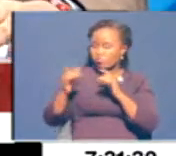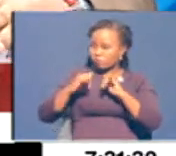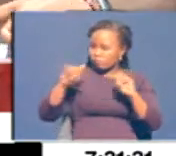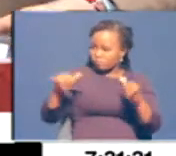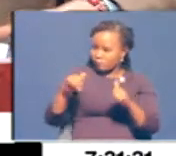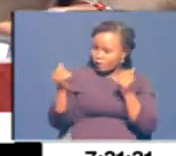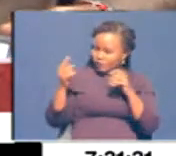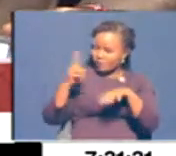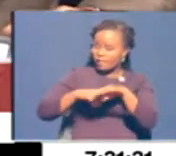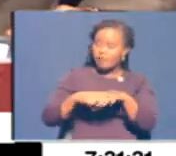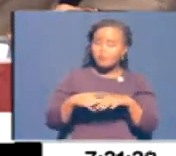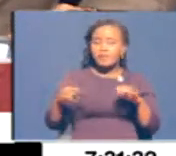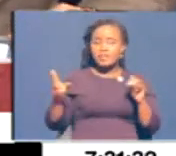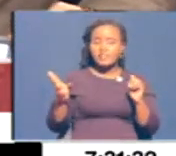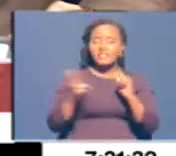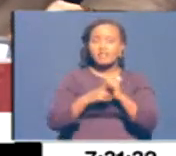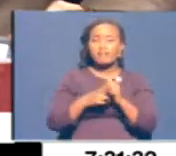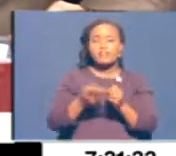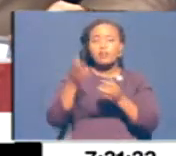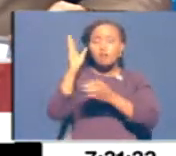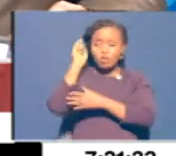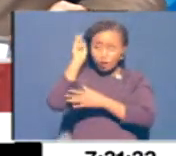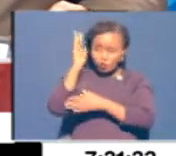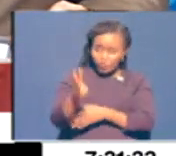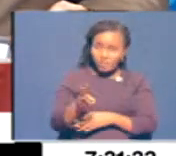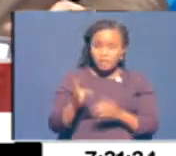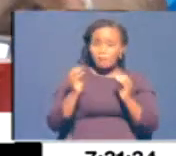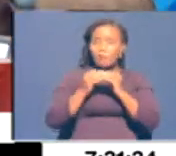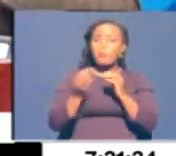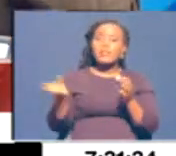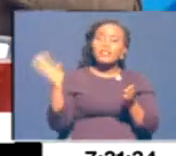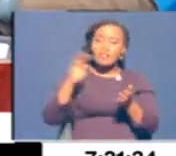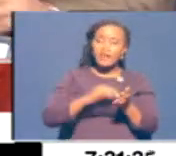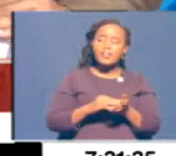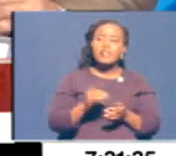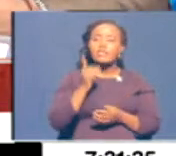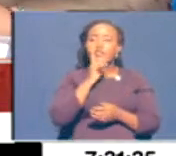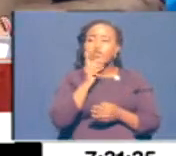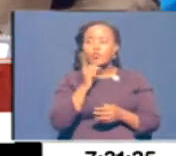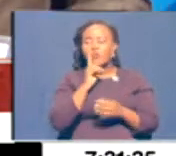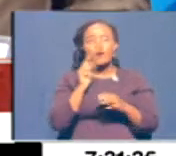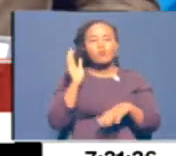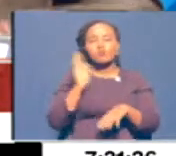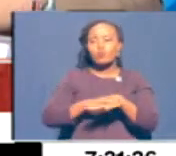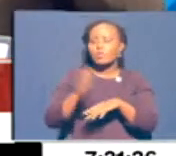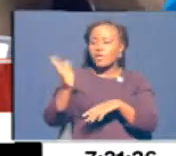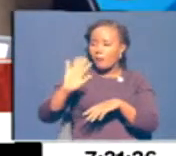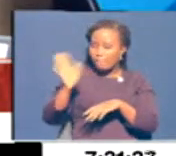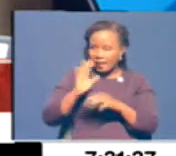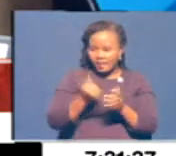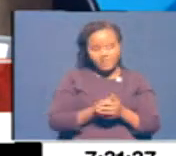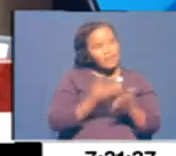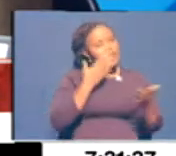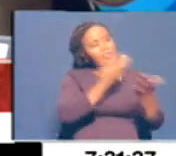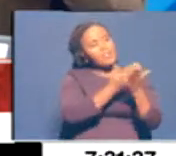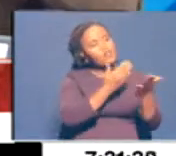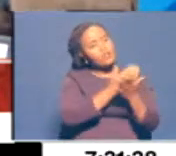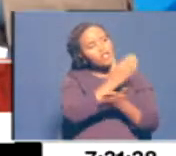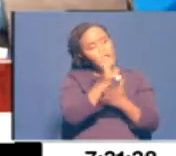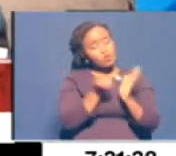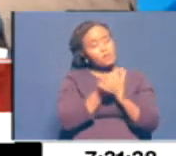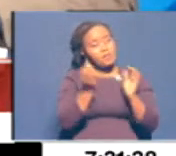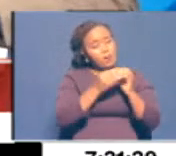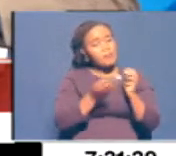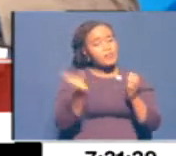hizi za Darubini ya Channel 1. Mungu akipenda inshallah tukutane tena hapo kesho. Asalamu alaykum. Asante sana kwa muda wako mtazamaji. Kesho